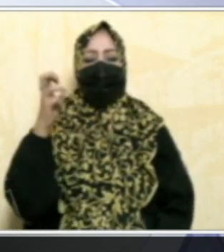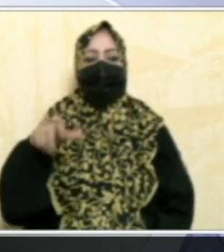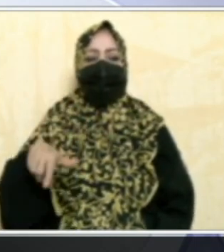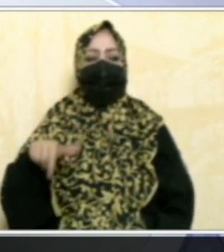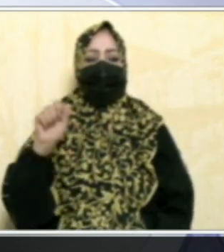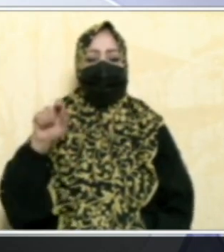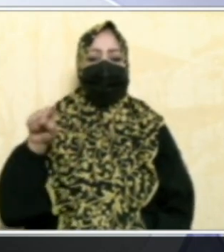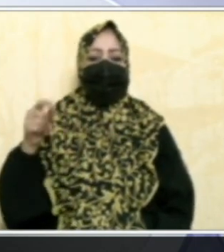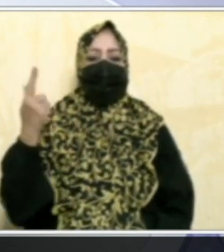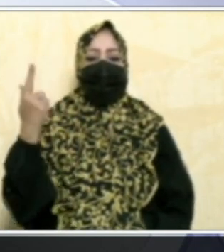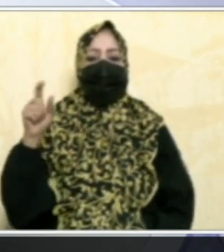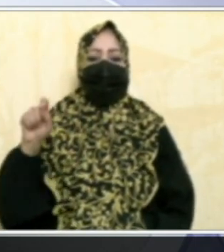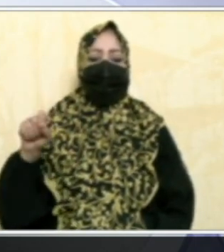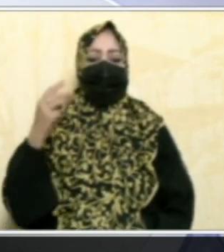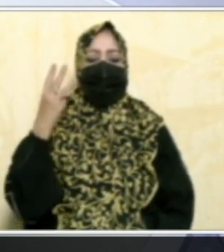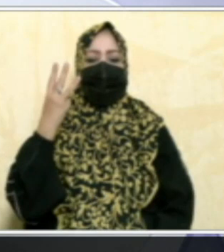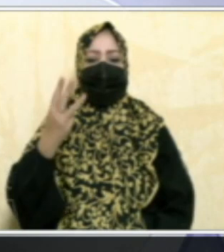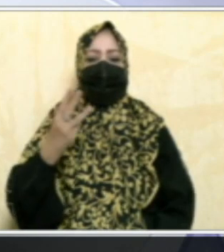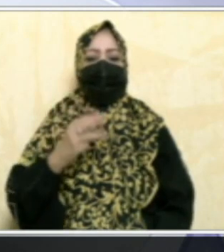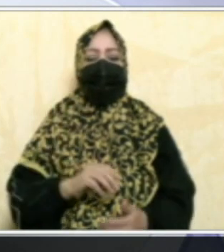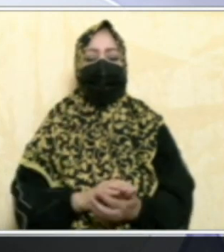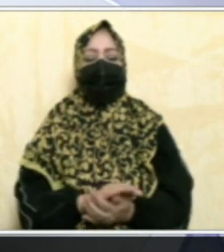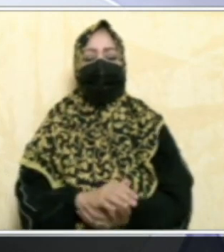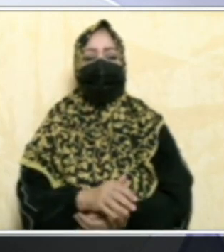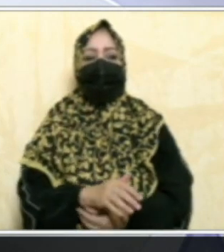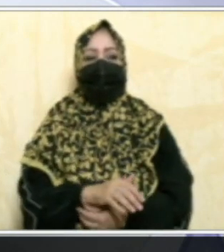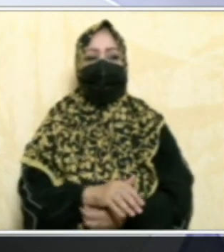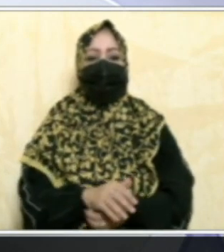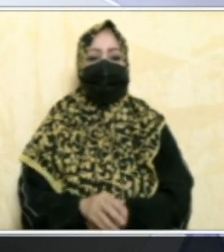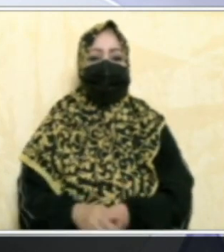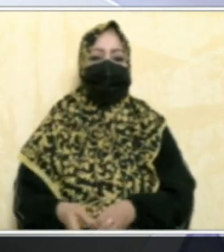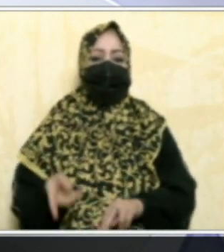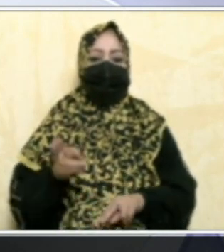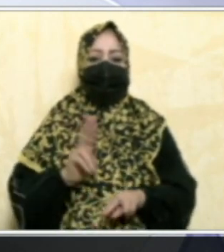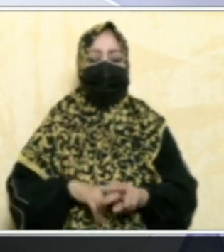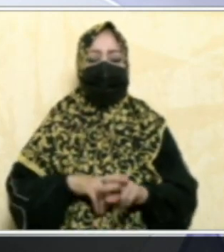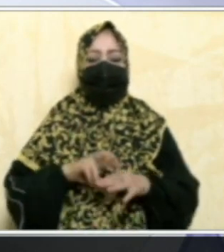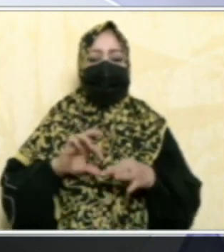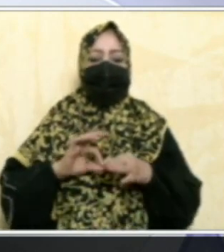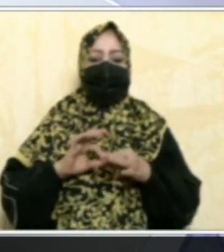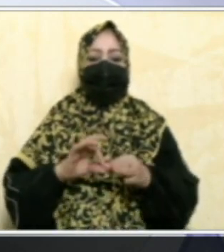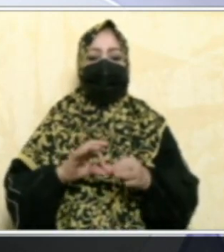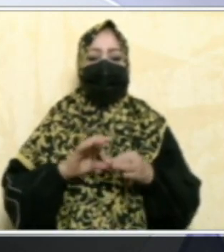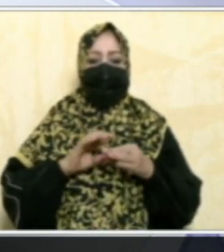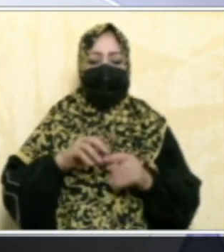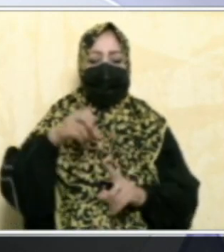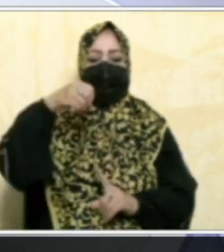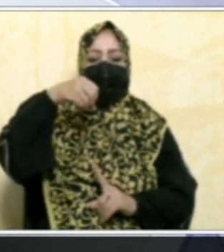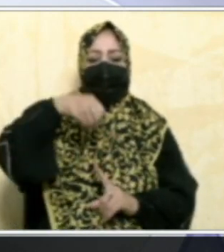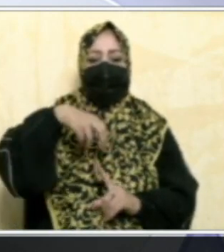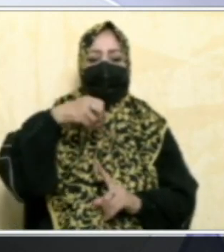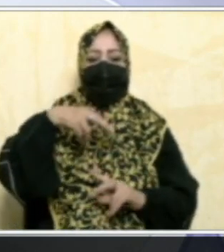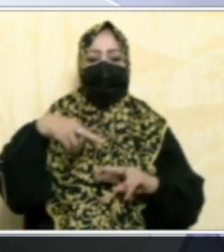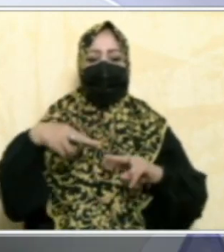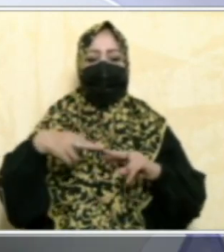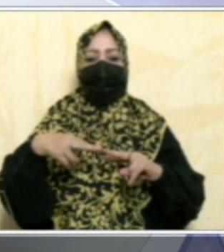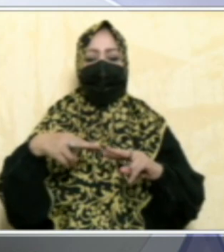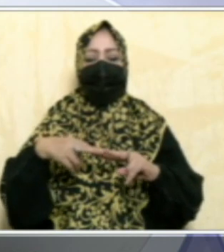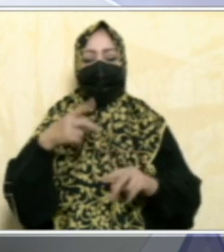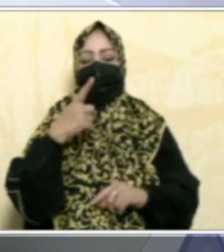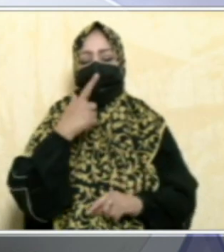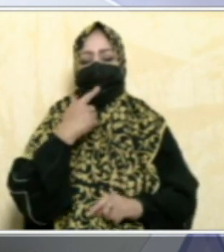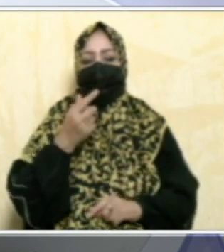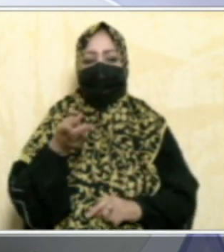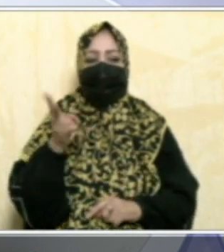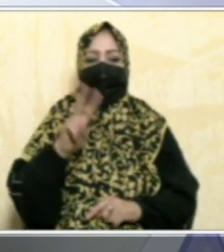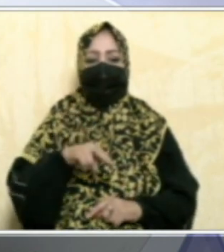021-360-0103. ويمكنكم متابعتنا على البث المباشر على قناتنا في اليوتيوب، كما يمكنكم التواصل